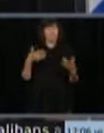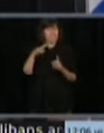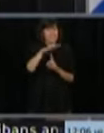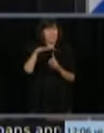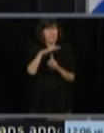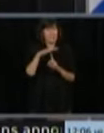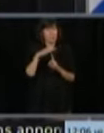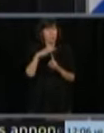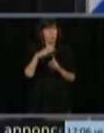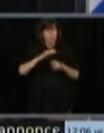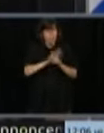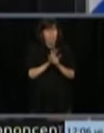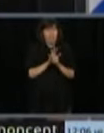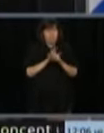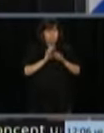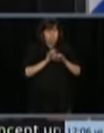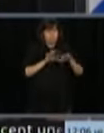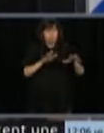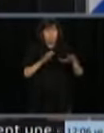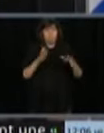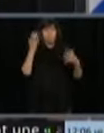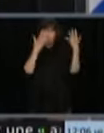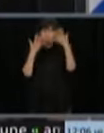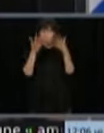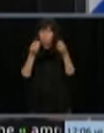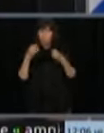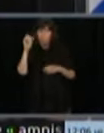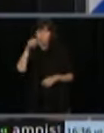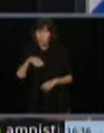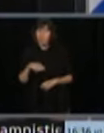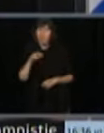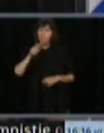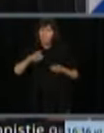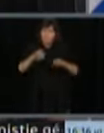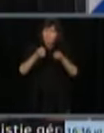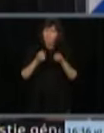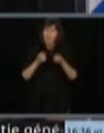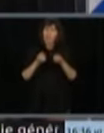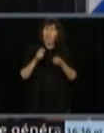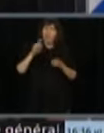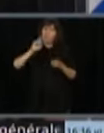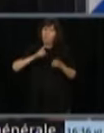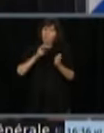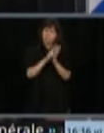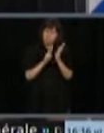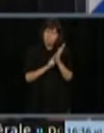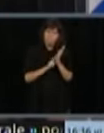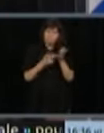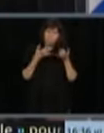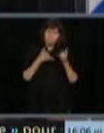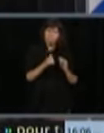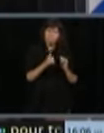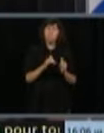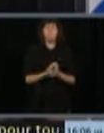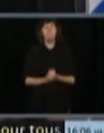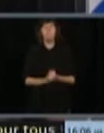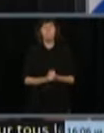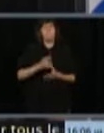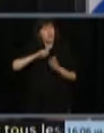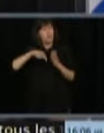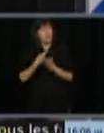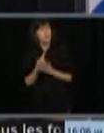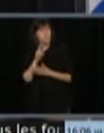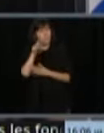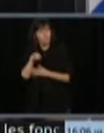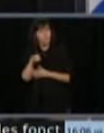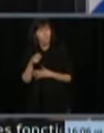doit prendre des mesures. Évidemment, je veux répéter, là, parce que les chiffres sont très clairs, puis les gens